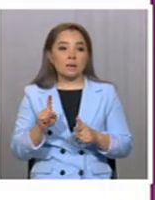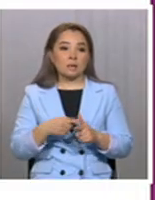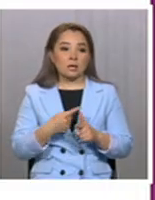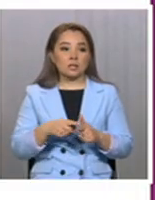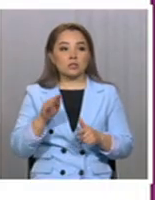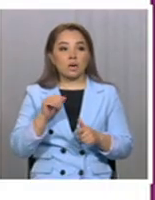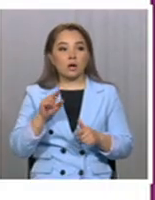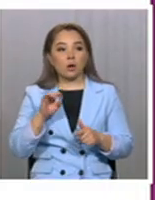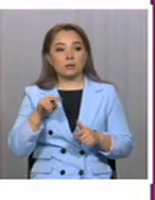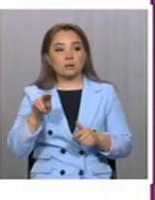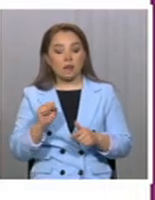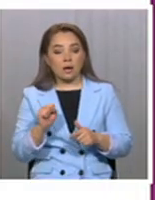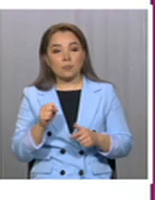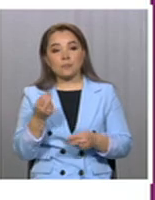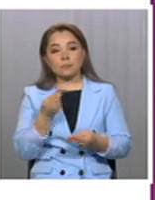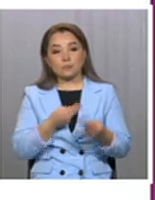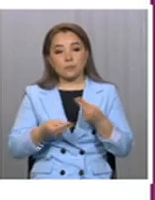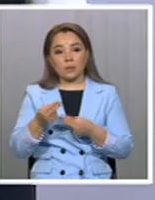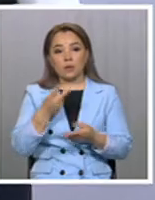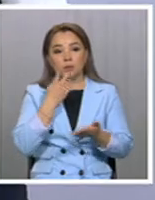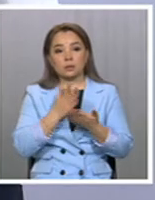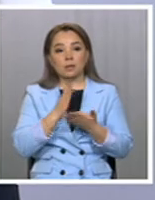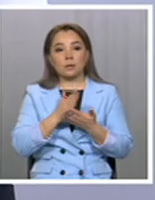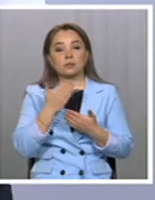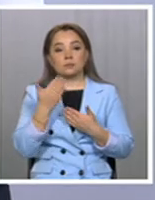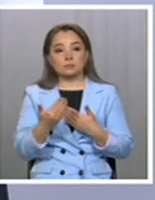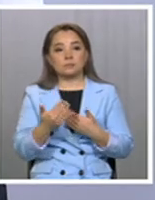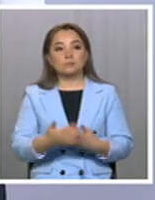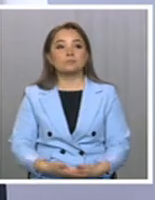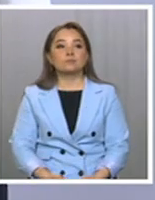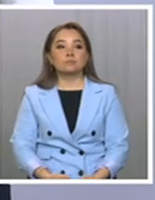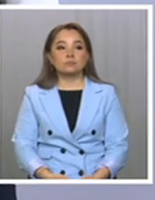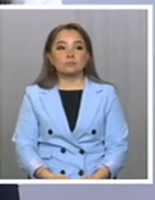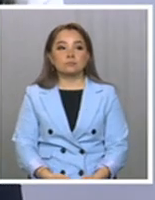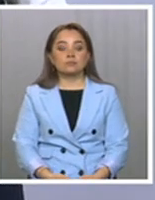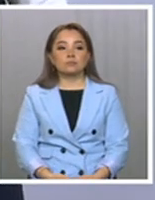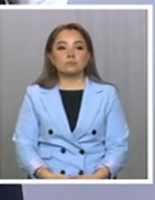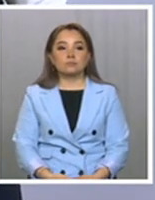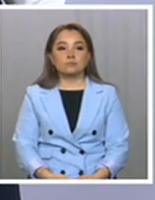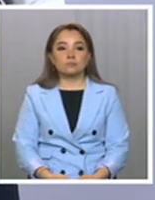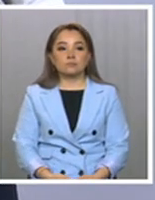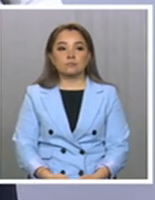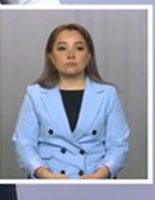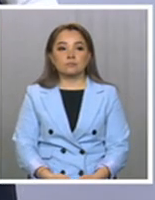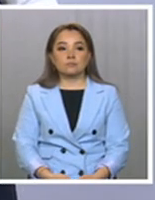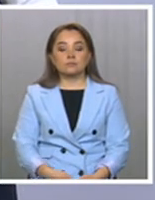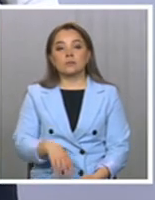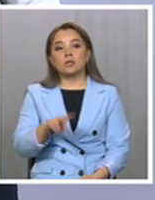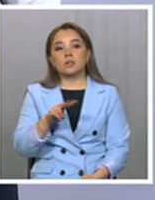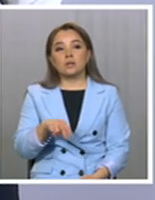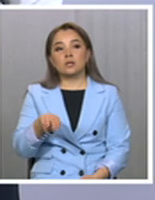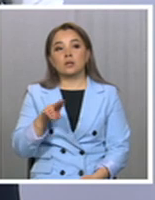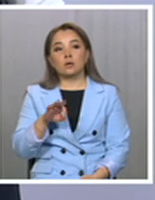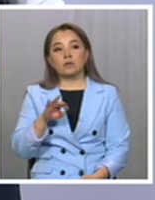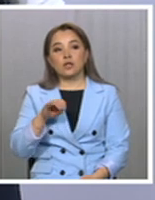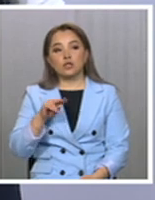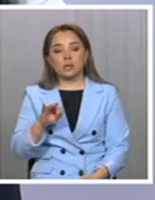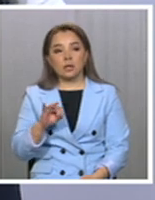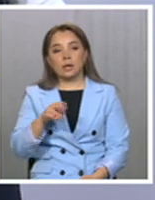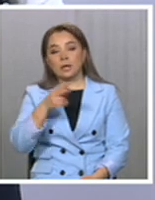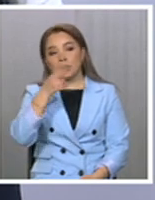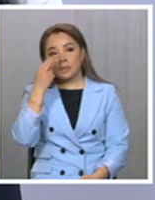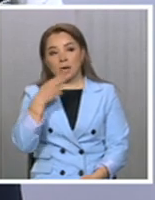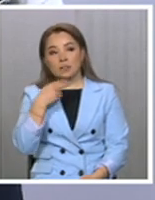«Джаконда» деп аталатын туындысы. Леонардо да Винчи